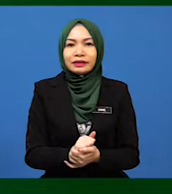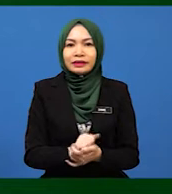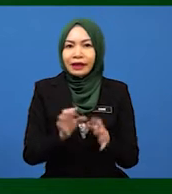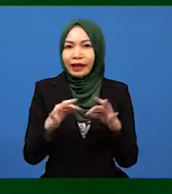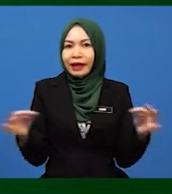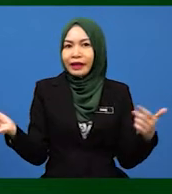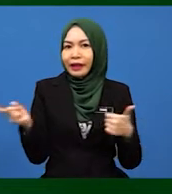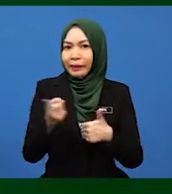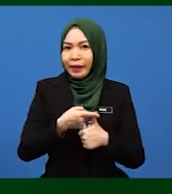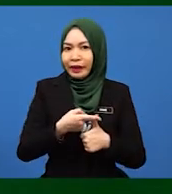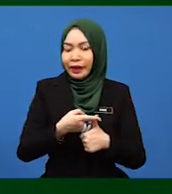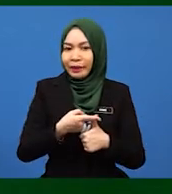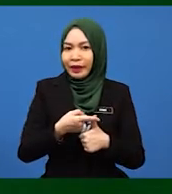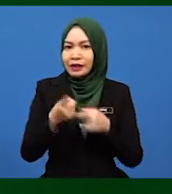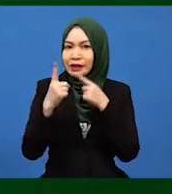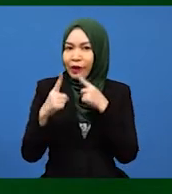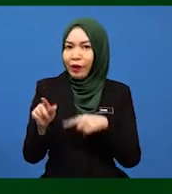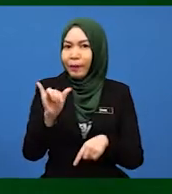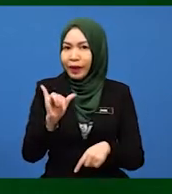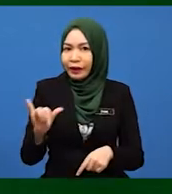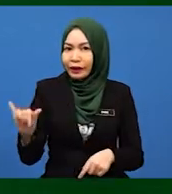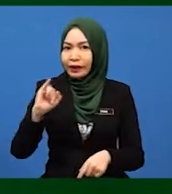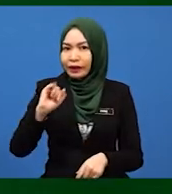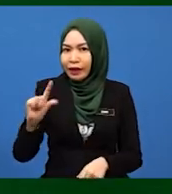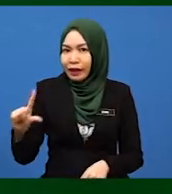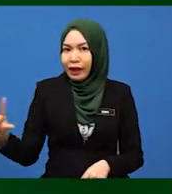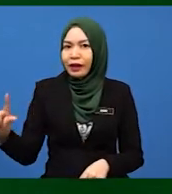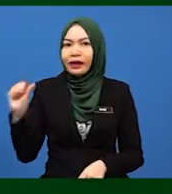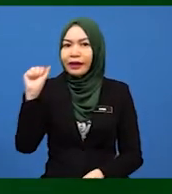Ayat pertama, jawapannya ialah